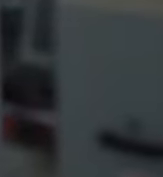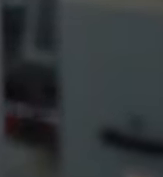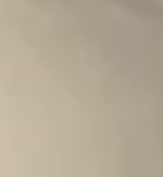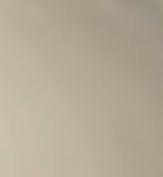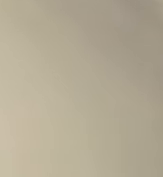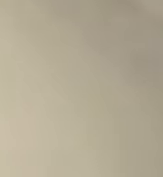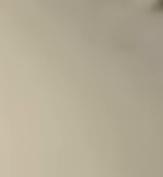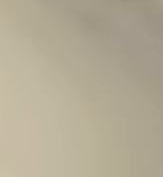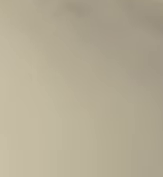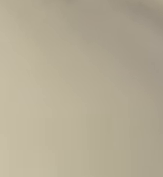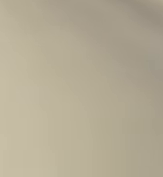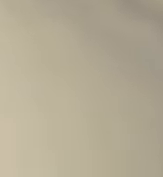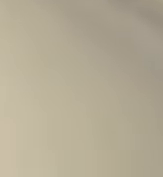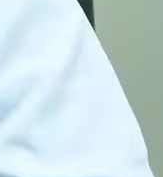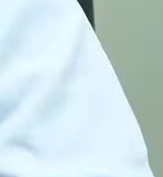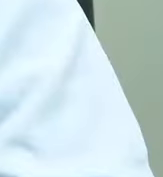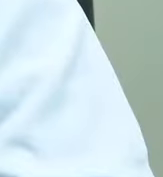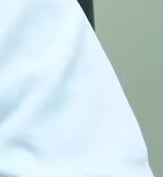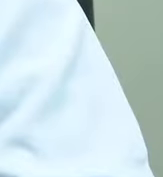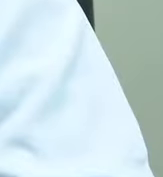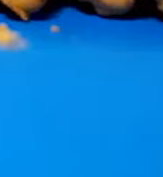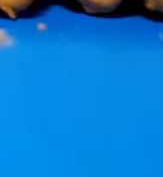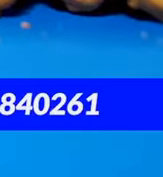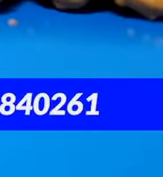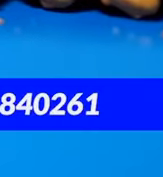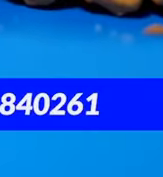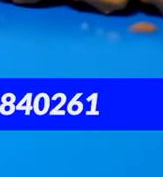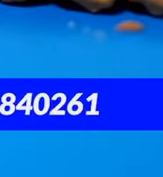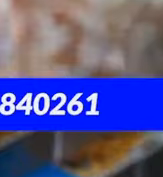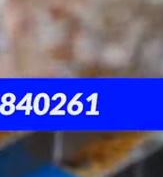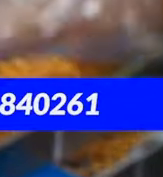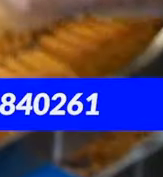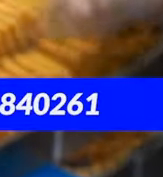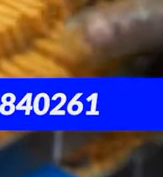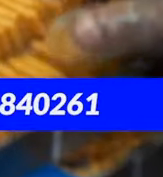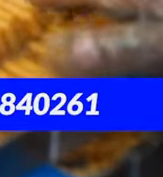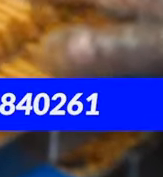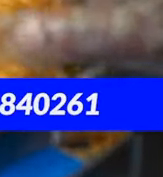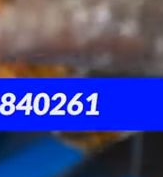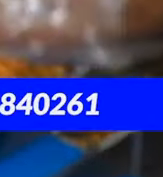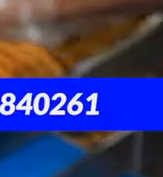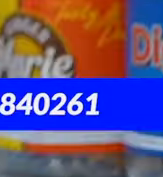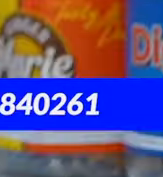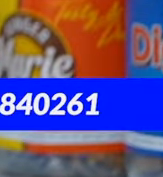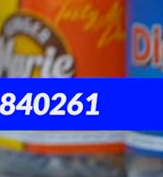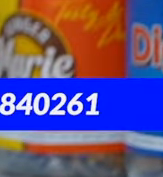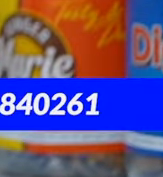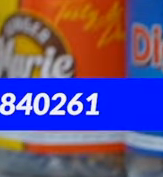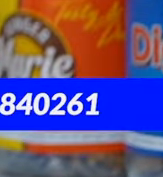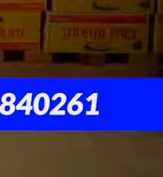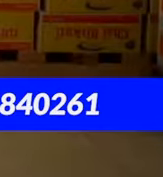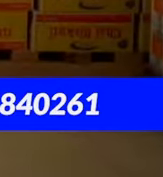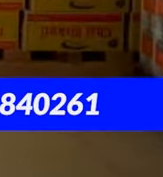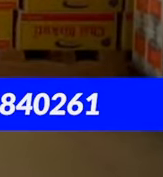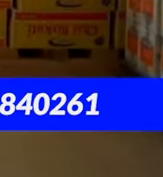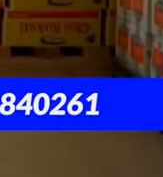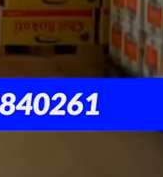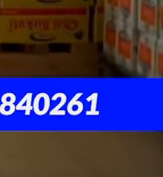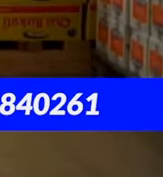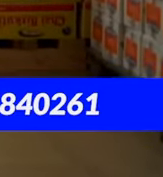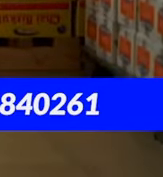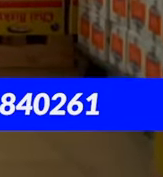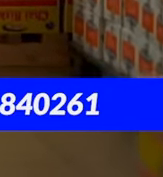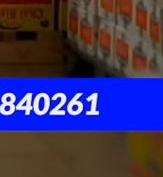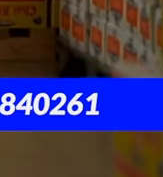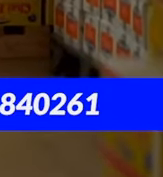Kampuni yetu hii imeanzishwa zaidi ya miaka 20 iliyopita. Tunazalisha biskuti za aina tofauti tofauti. Tuko na